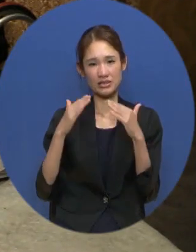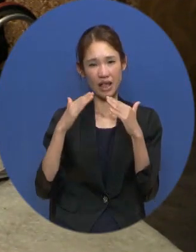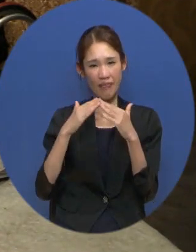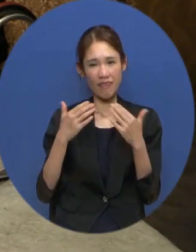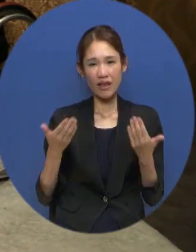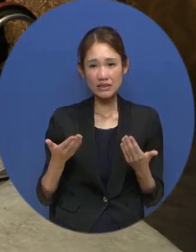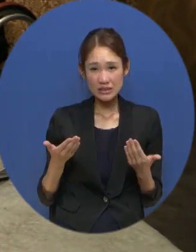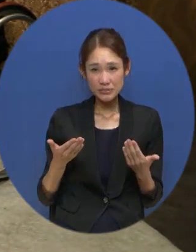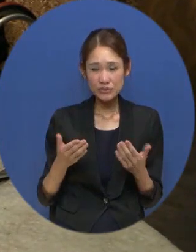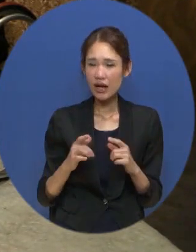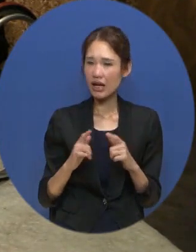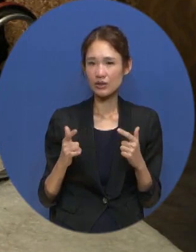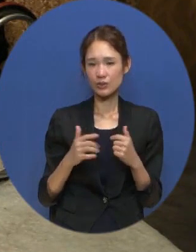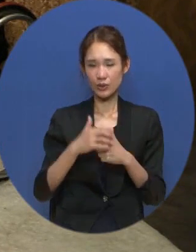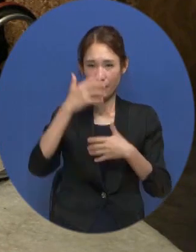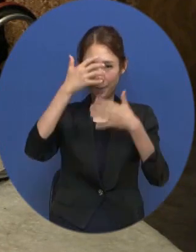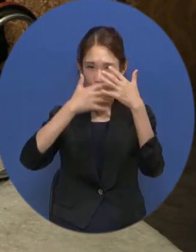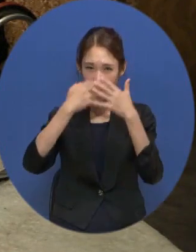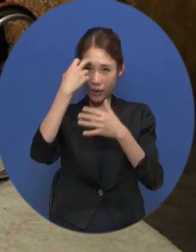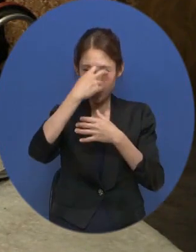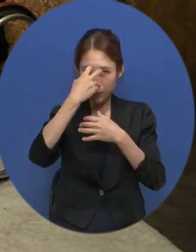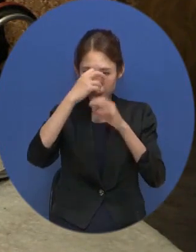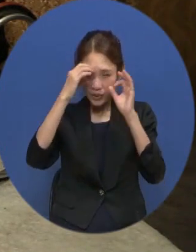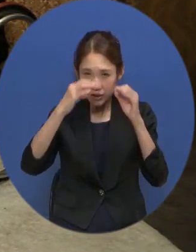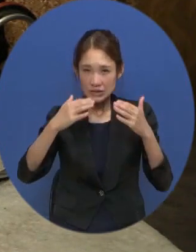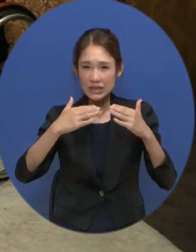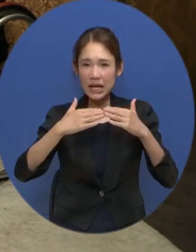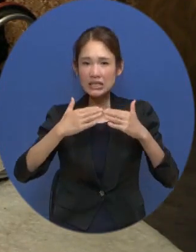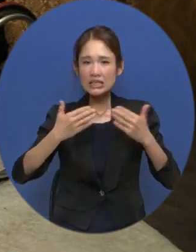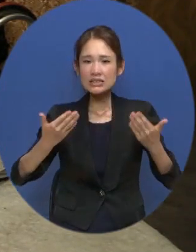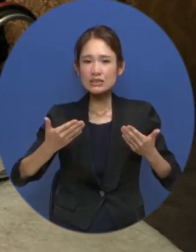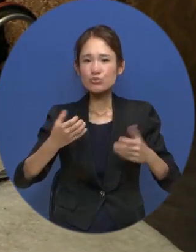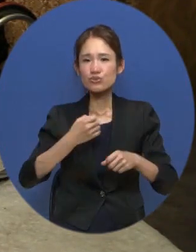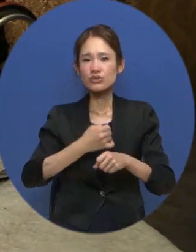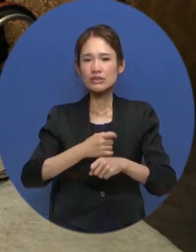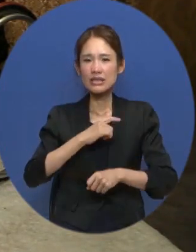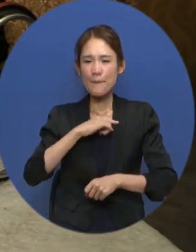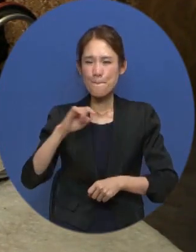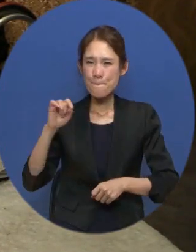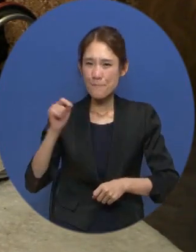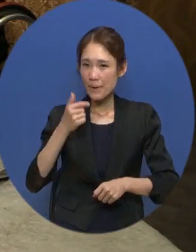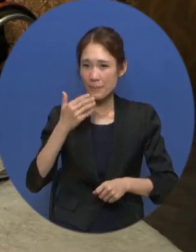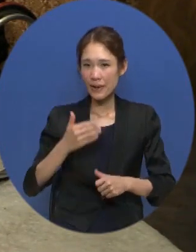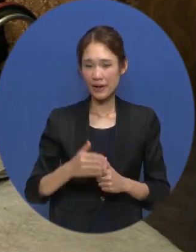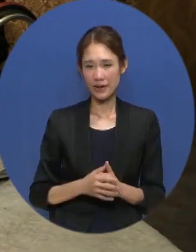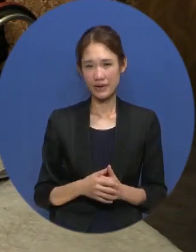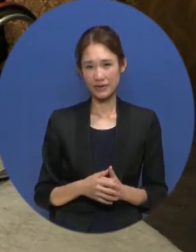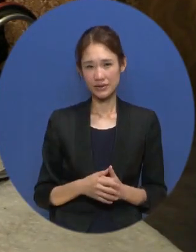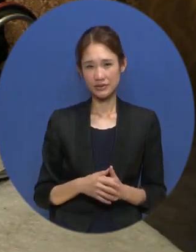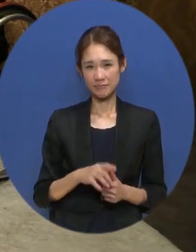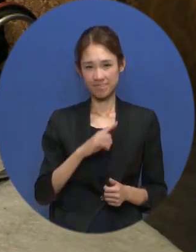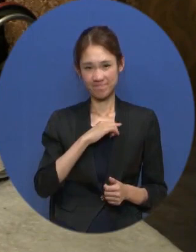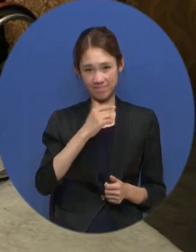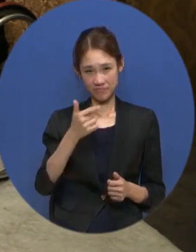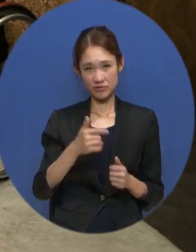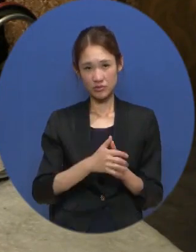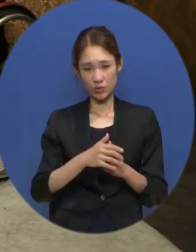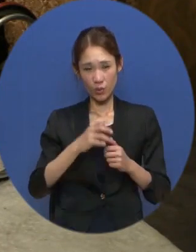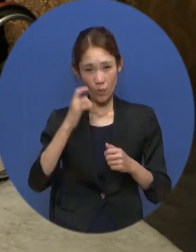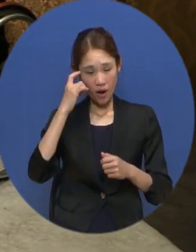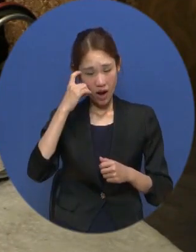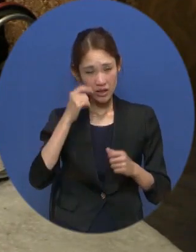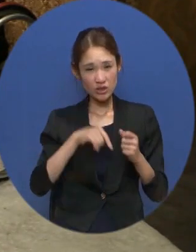아니고요. 이 모니터링 업무는 재택근무를 해야 가장 빠르게 대응할 수가 있어요. 왜냐하면 그런 면이 가장 크죠. 출근하는데